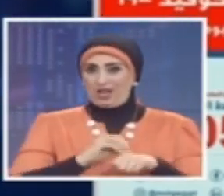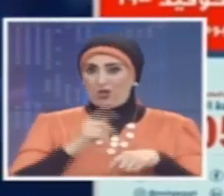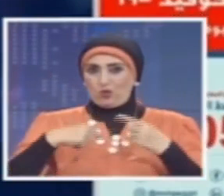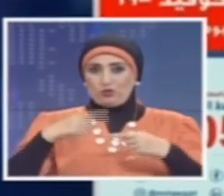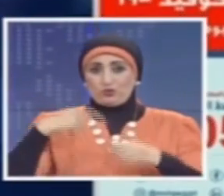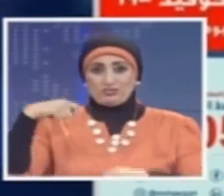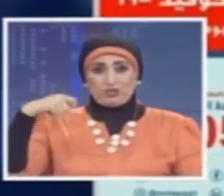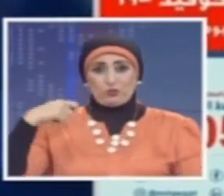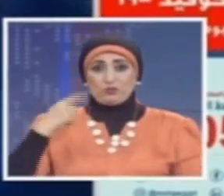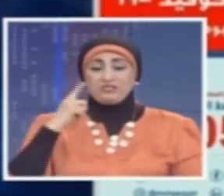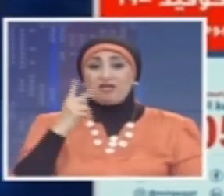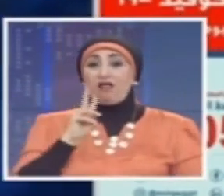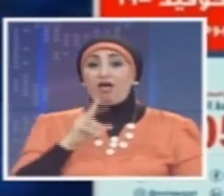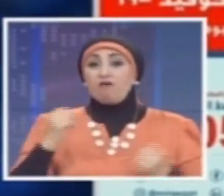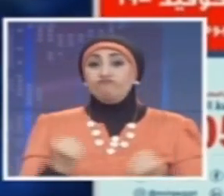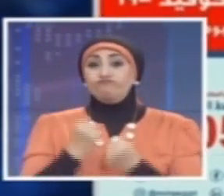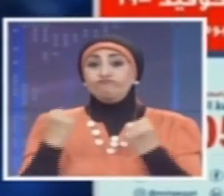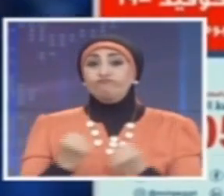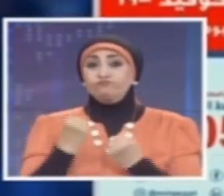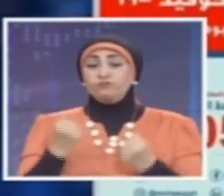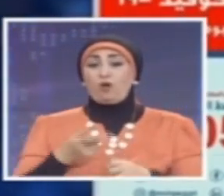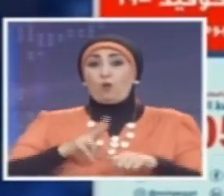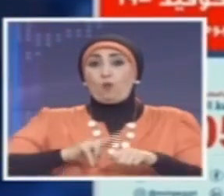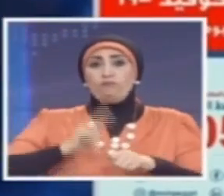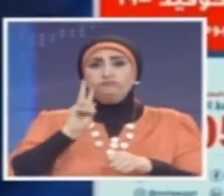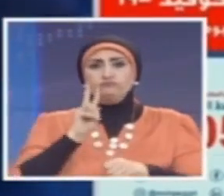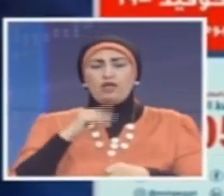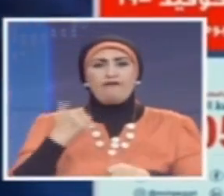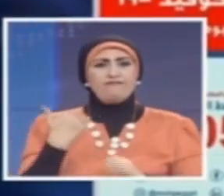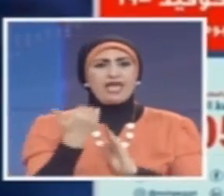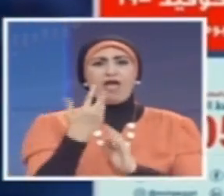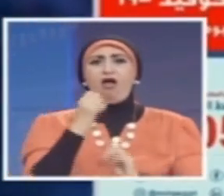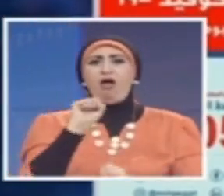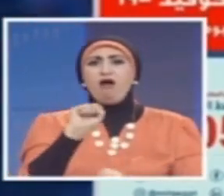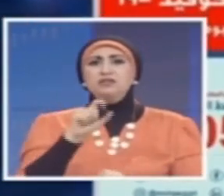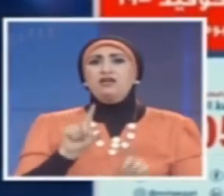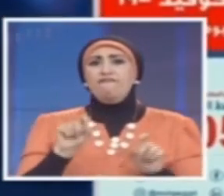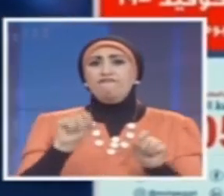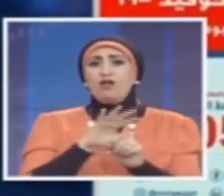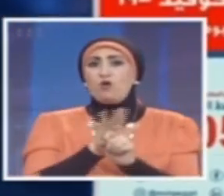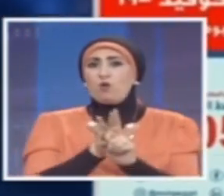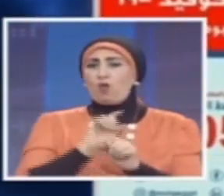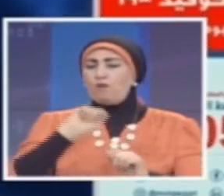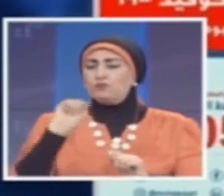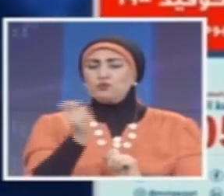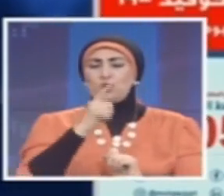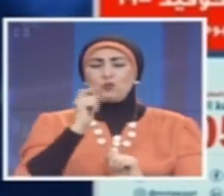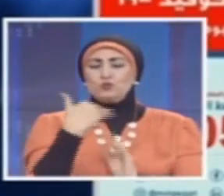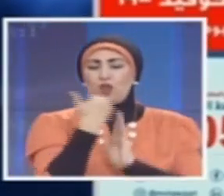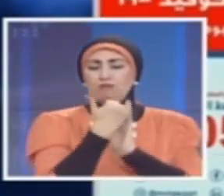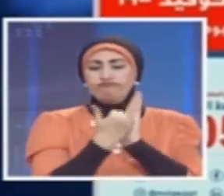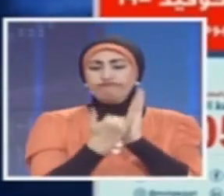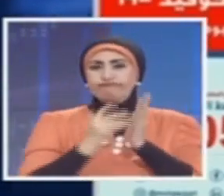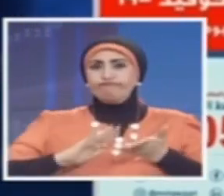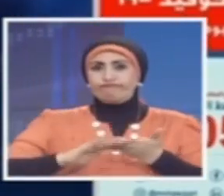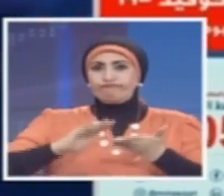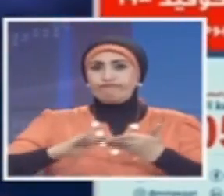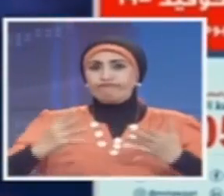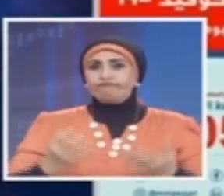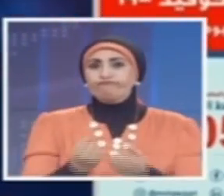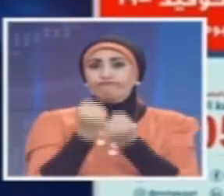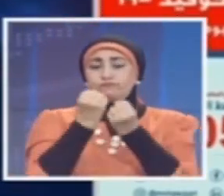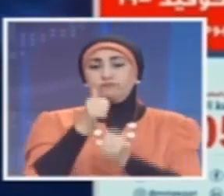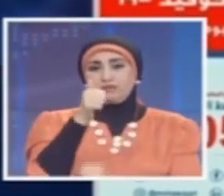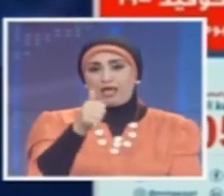97,143 حالة. هذا وتواصل الوزارة رفع استعداداتها ومتابعة الموقف أولا بأول بشأن الفيروس